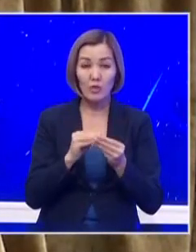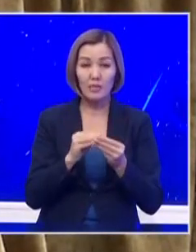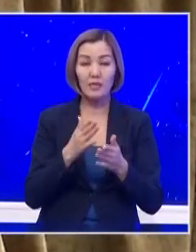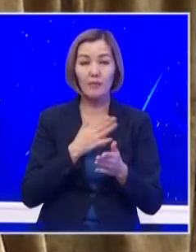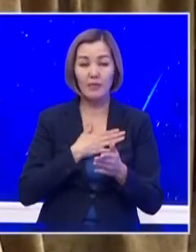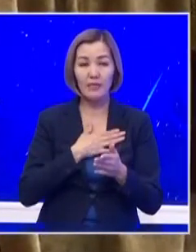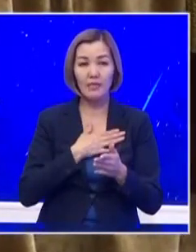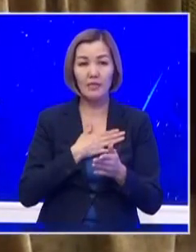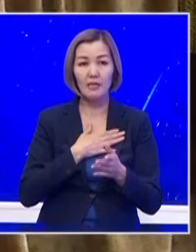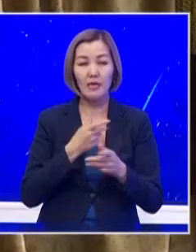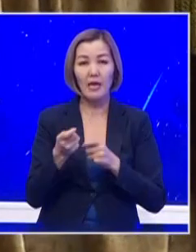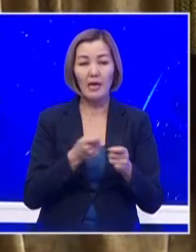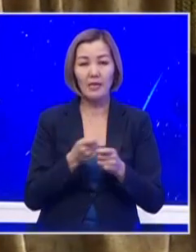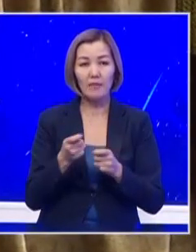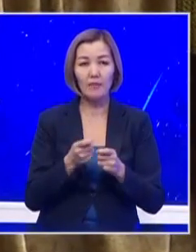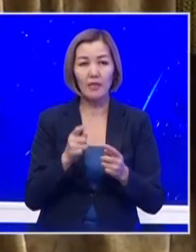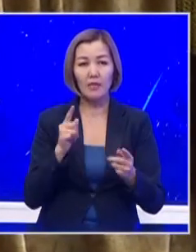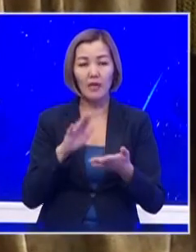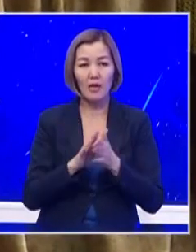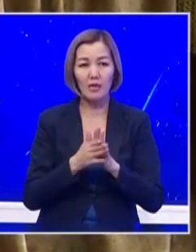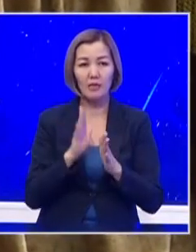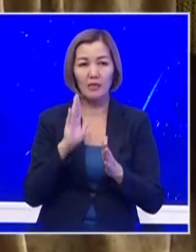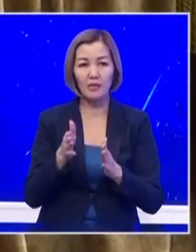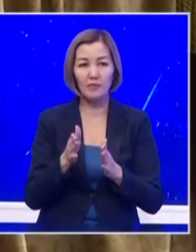біз әкімменен жеке ақылдасамыз.